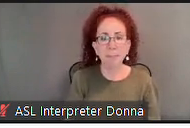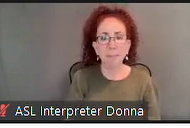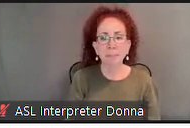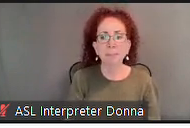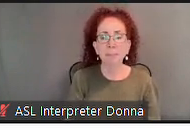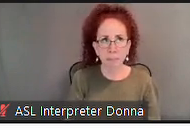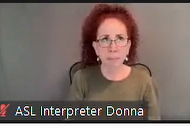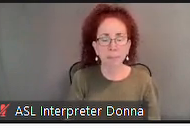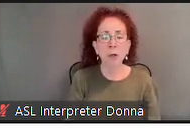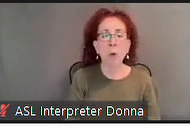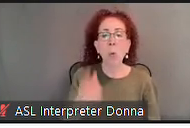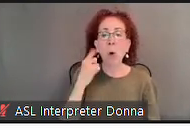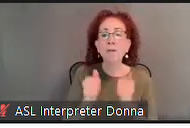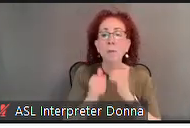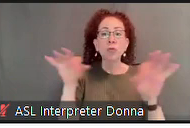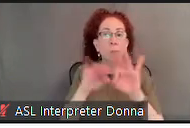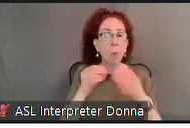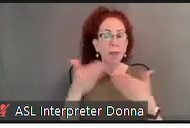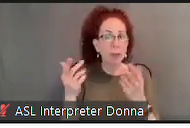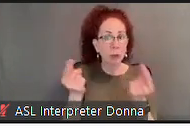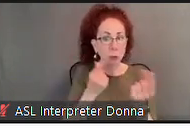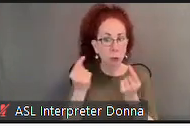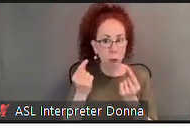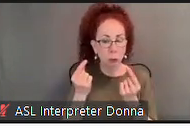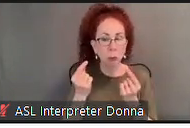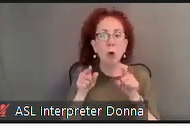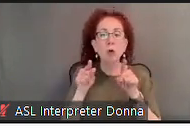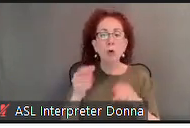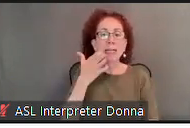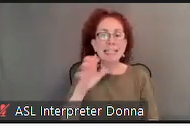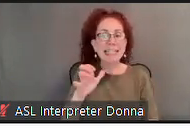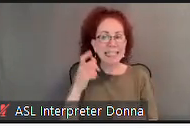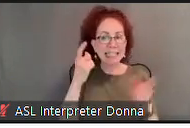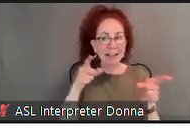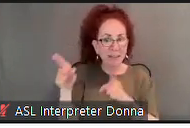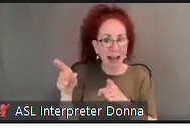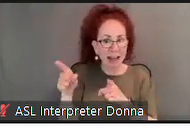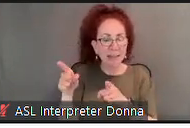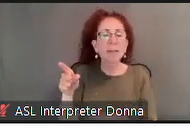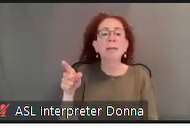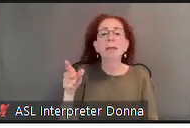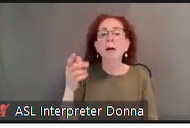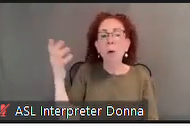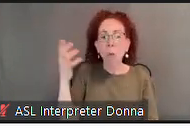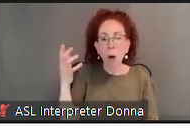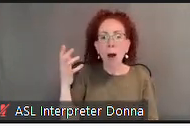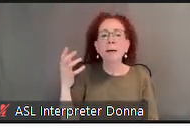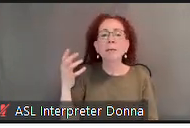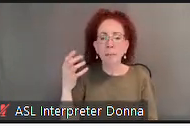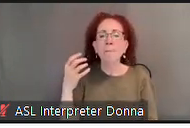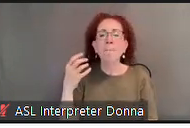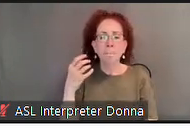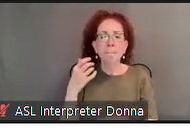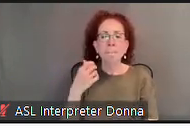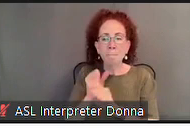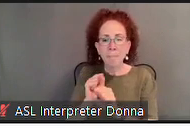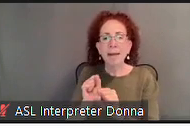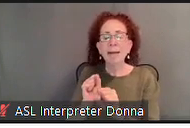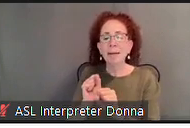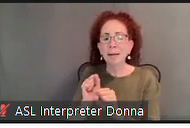是一些不健康的饮料，这样的包括酒类，这样的话会让你反而脱